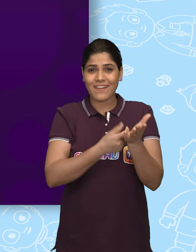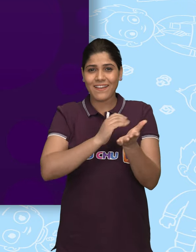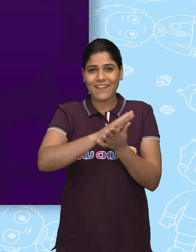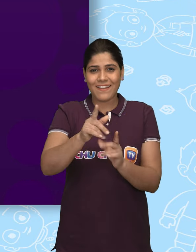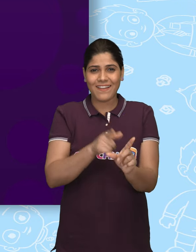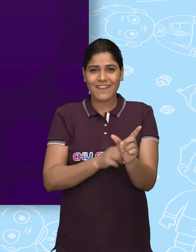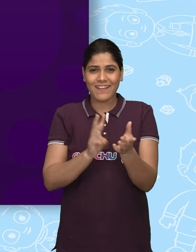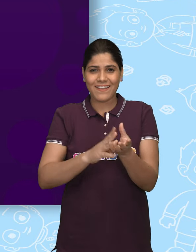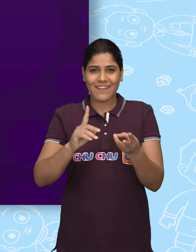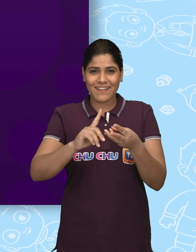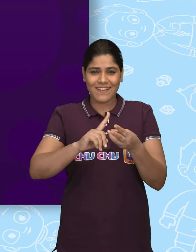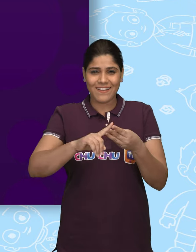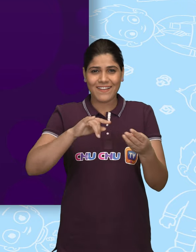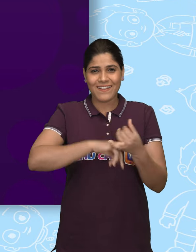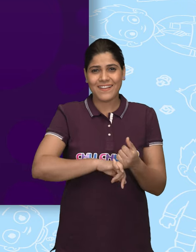हिंदी राइम्स।